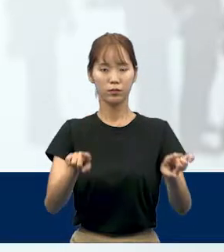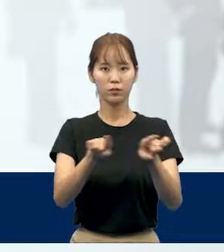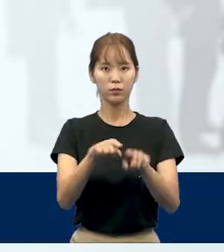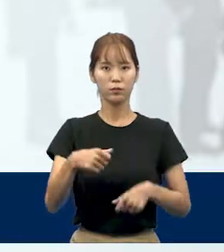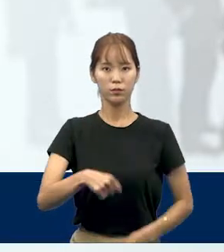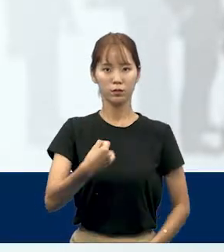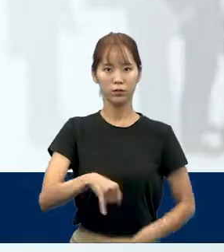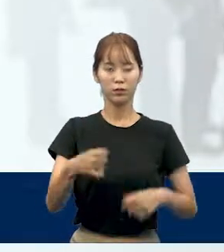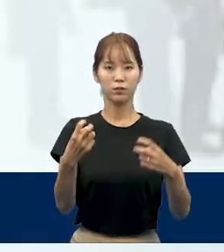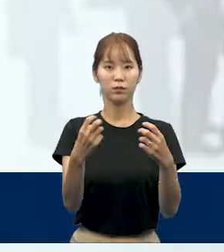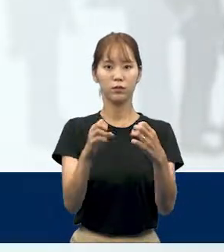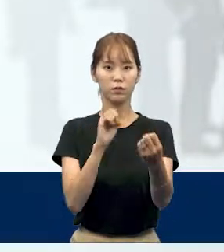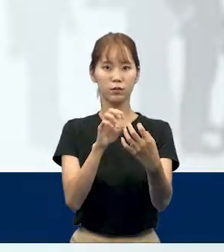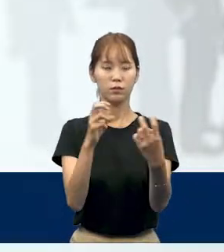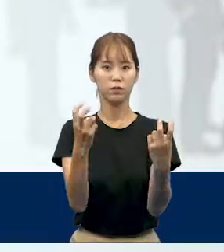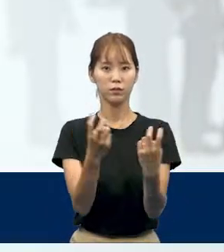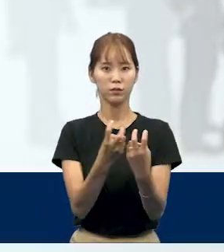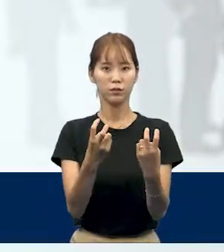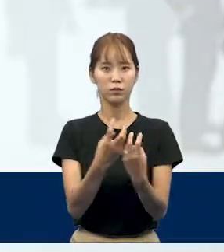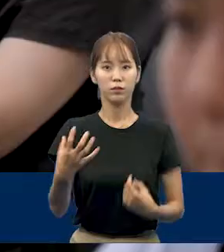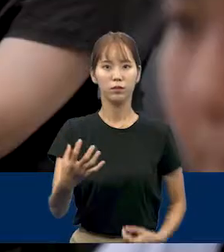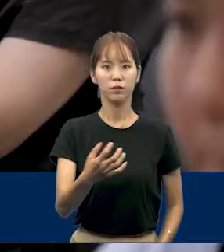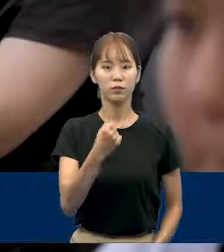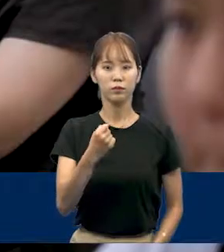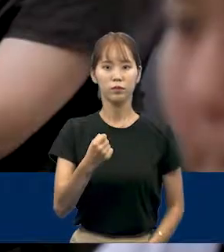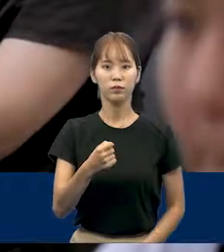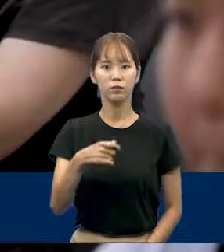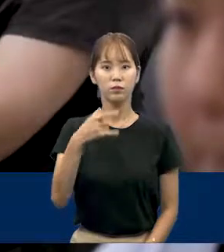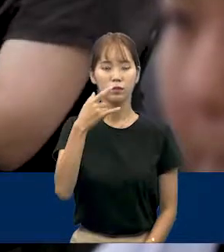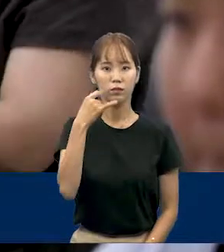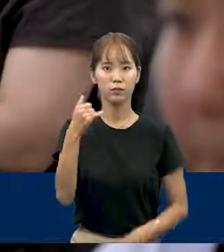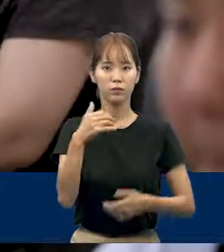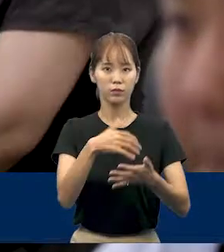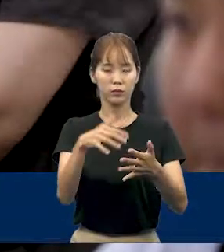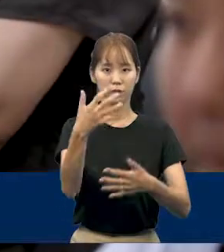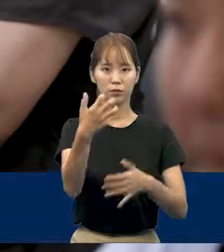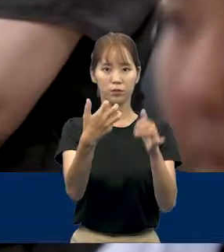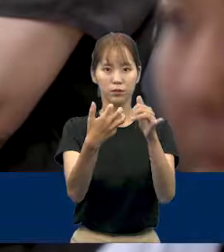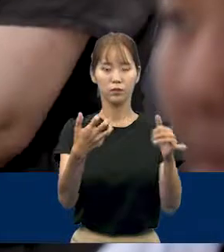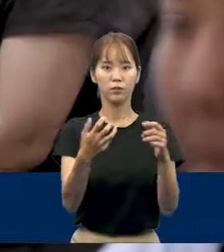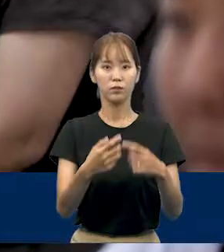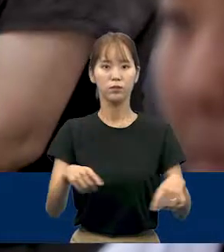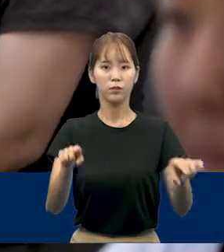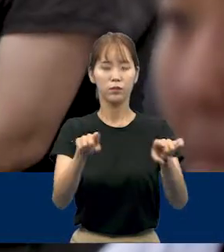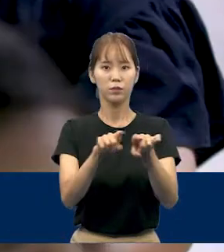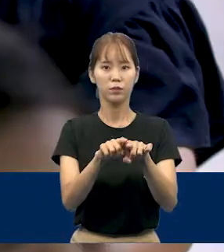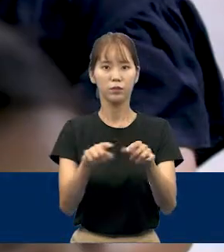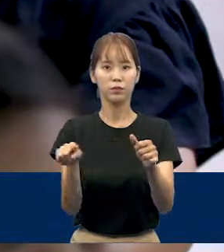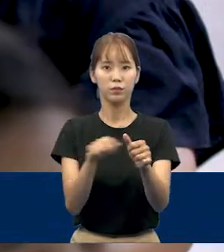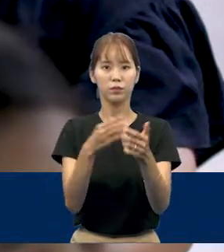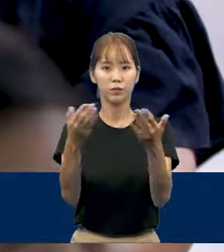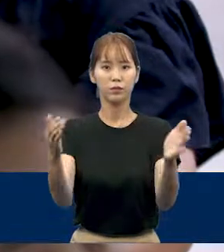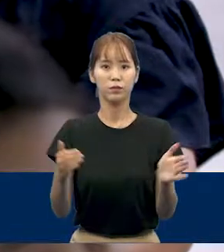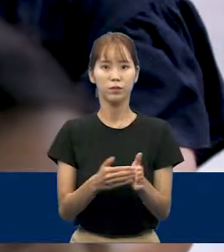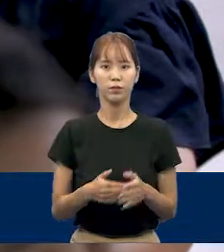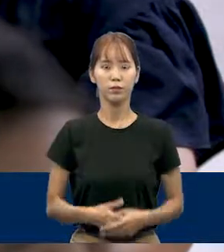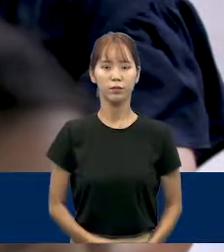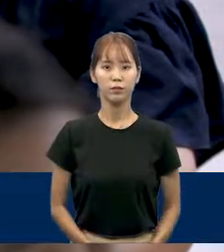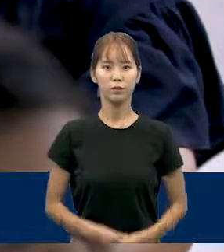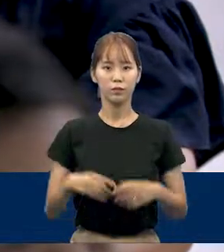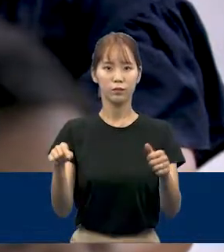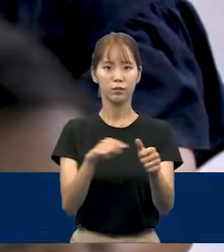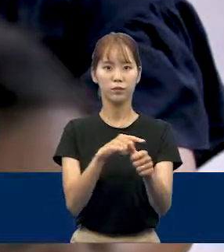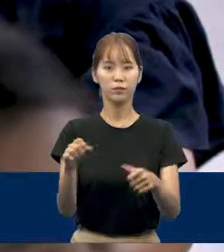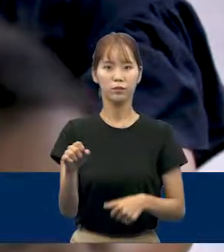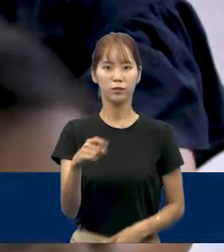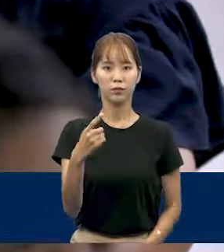자녀와의 대화법이라는 주제로 관내 초중고 학부모 80여 명을 대상으로 무료 강의를 진행했습니다. 그는 이번